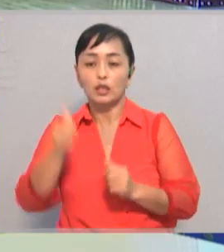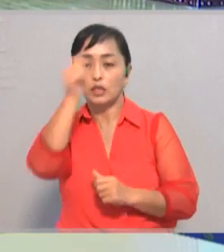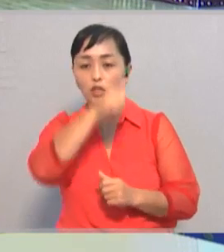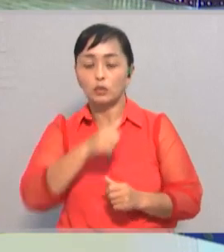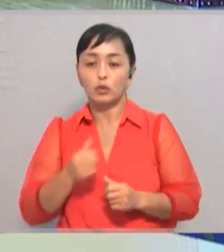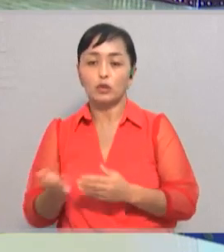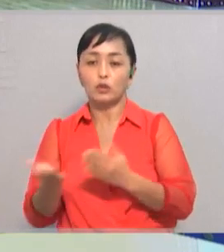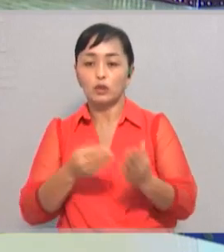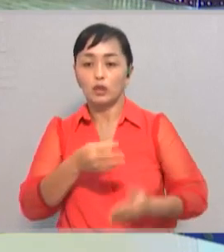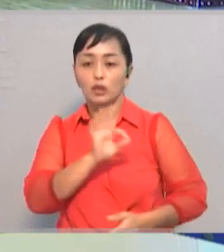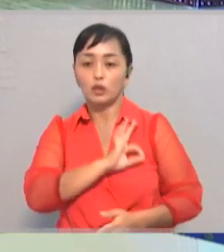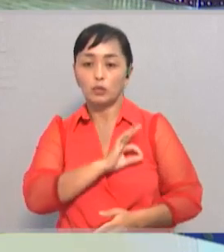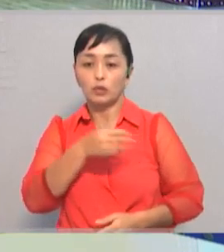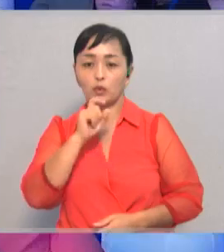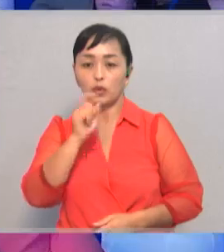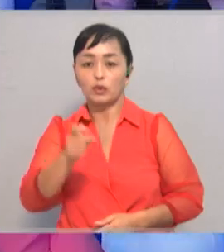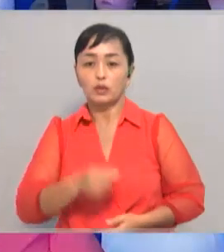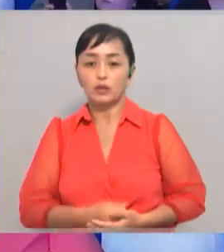үздіктер марапатталды.